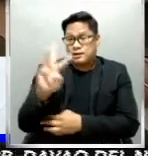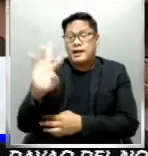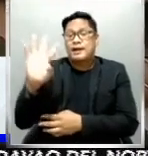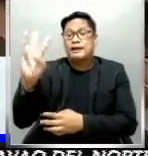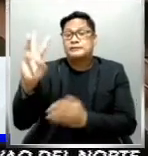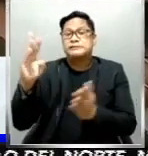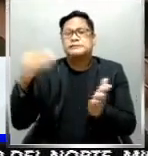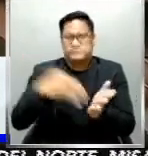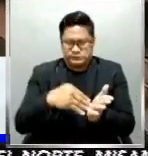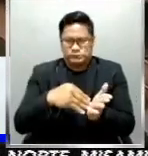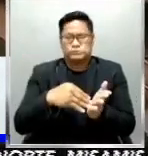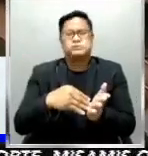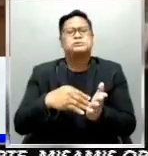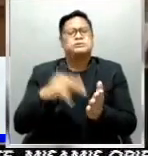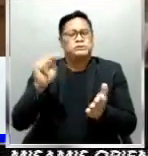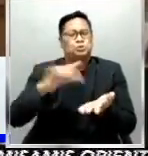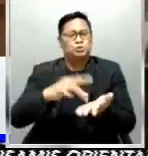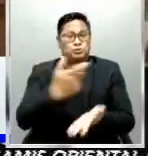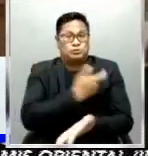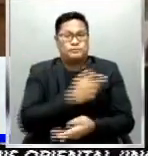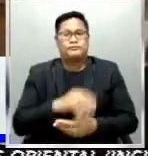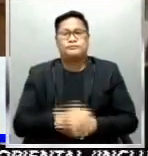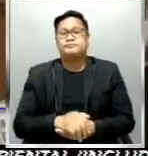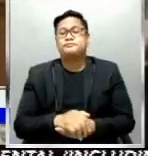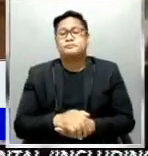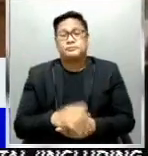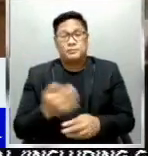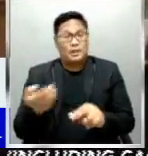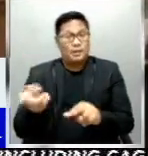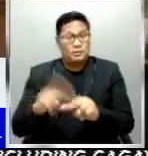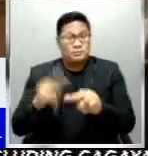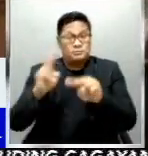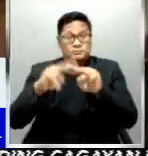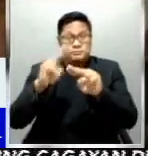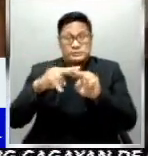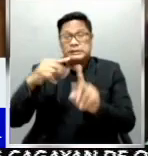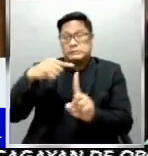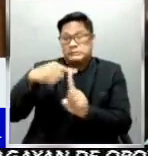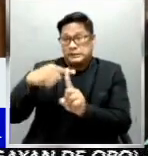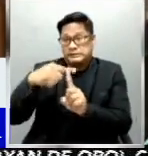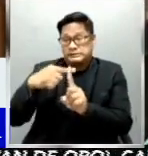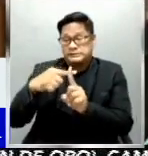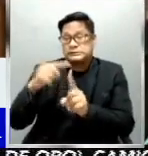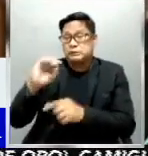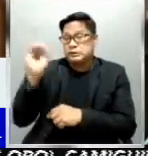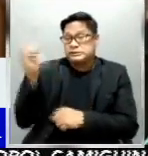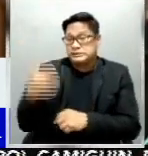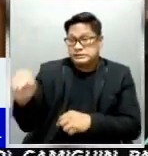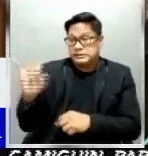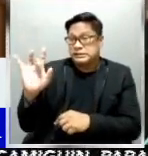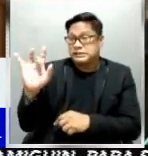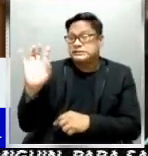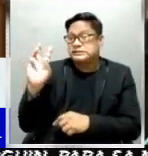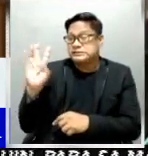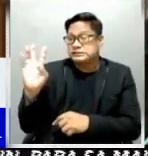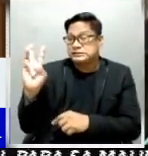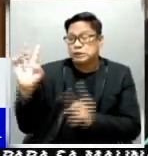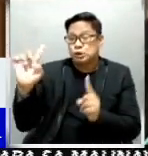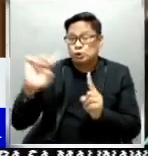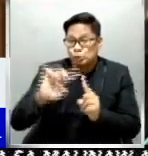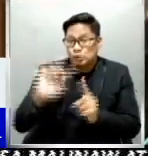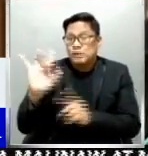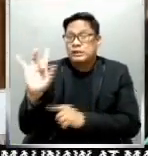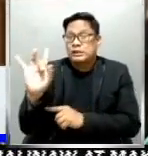lungsod. Dumadami yung kaso. A positivity rate ngayon namin ay nasa 16% to 18%, which was